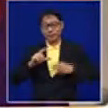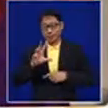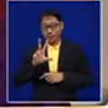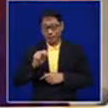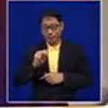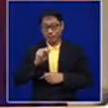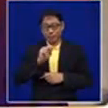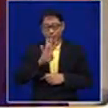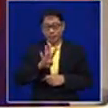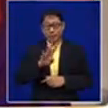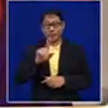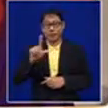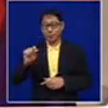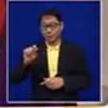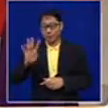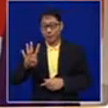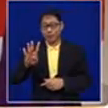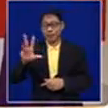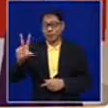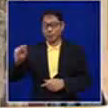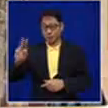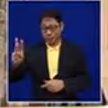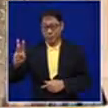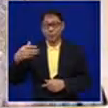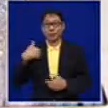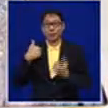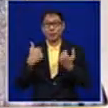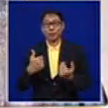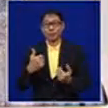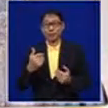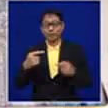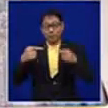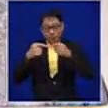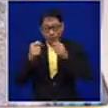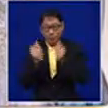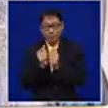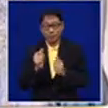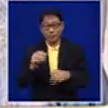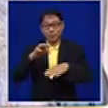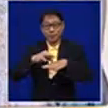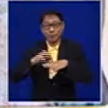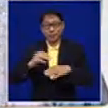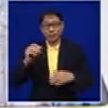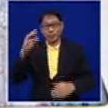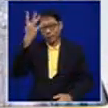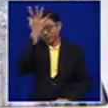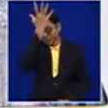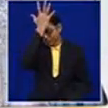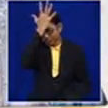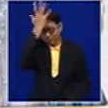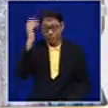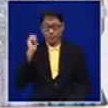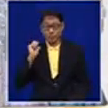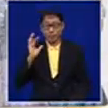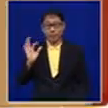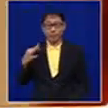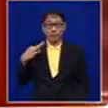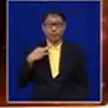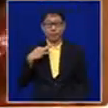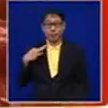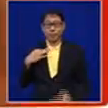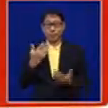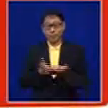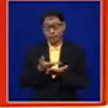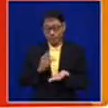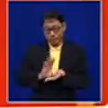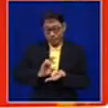34 24 36นะคะเรียกว่าเหมาะสมกับการเป็นนางงามจริงๆนะคะพอได้รับรางวัลแล้วได้รับเงินราง